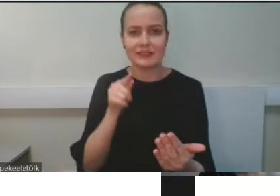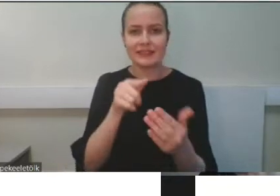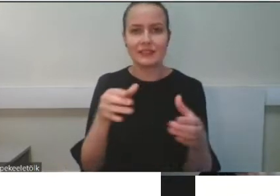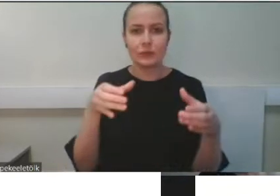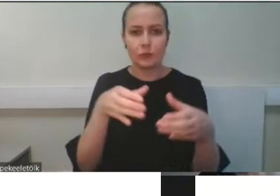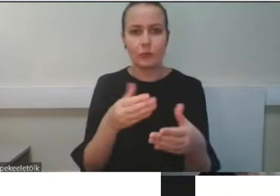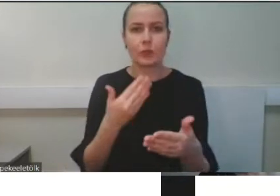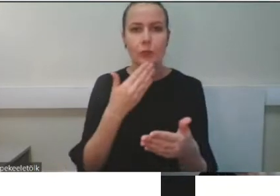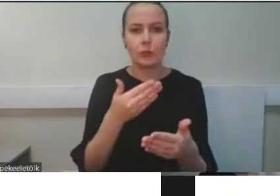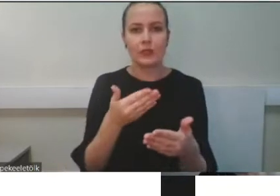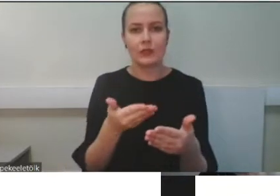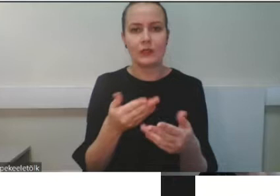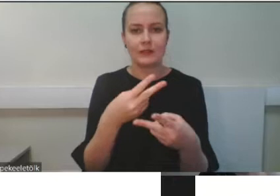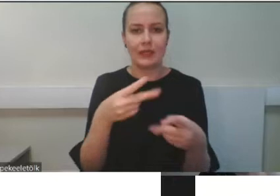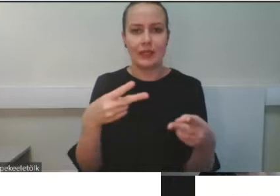konkreetsetelt inimestelt,